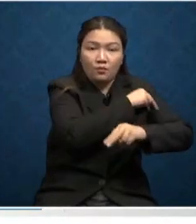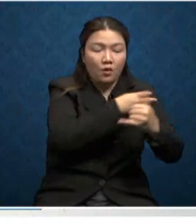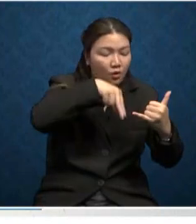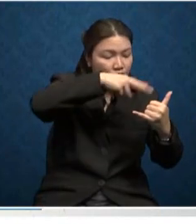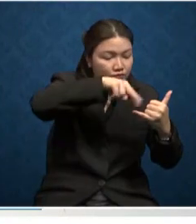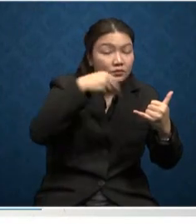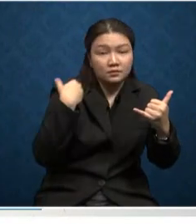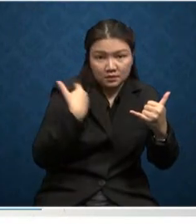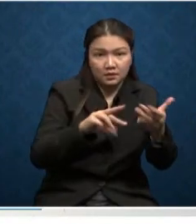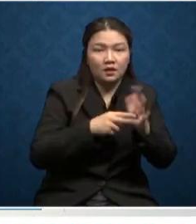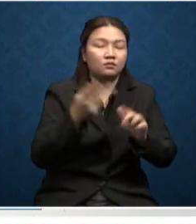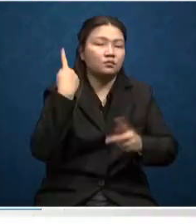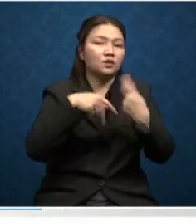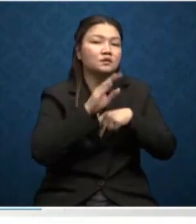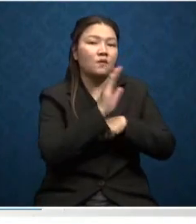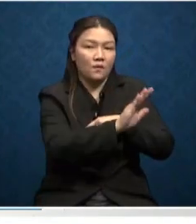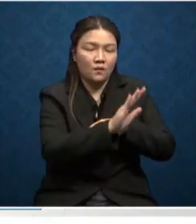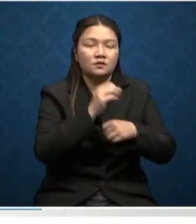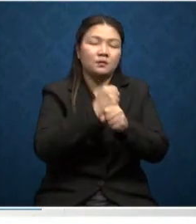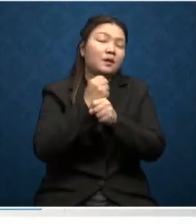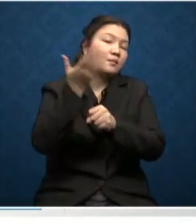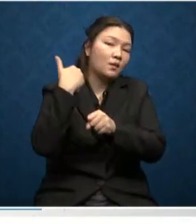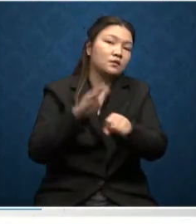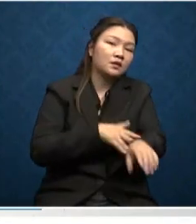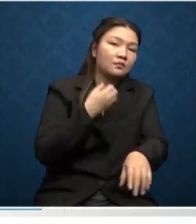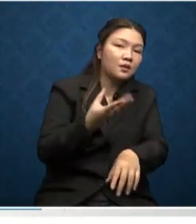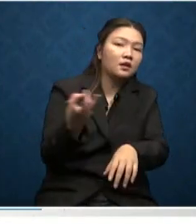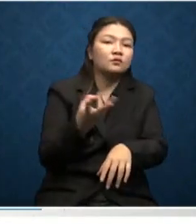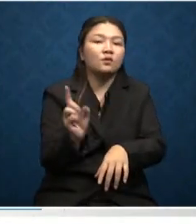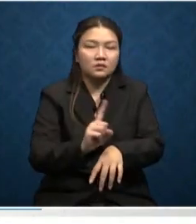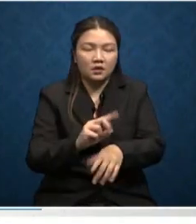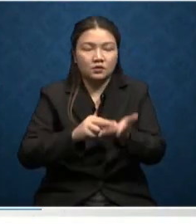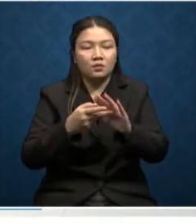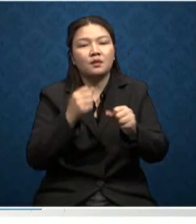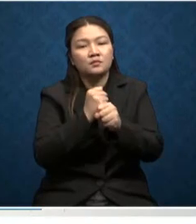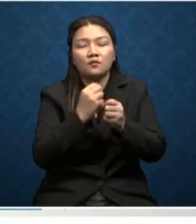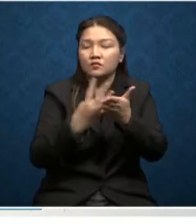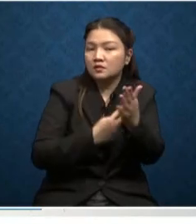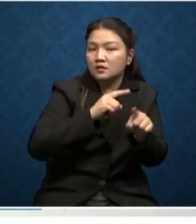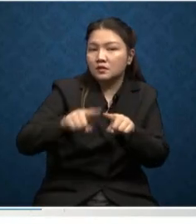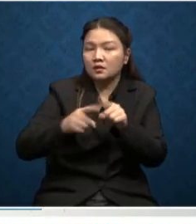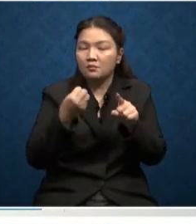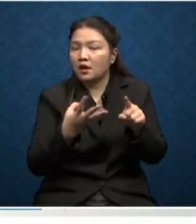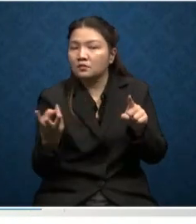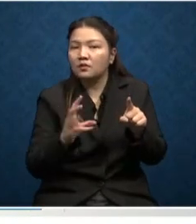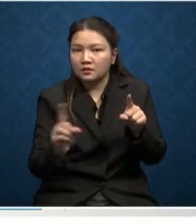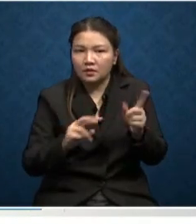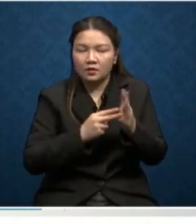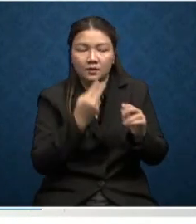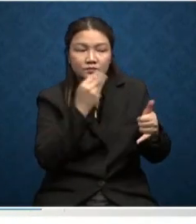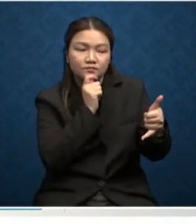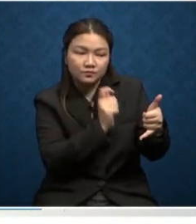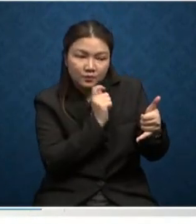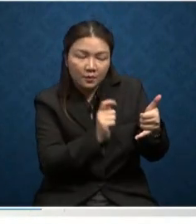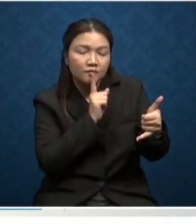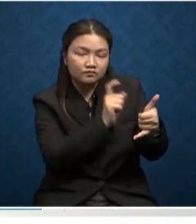งประสบการณ์ในการทำงานหรือผลงานทางวิชาการทดสอบความรู้ความสามารถ